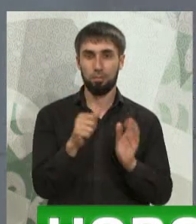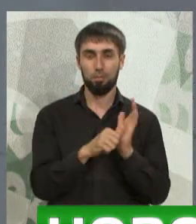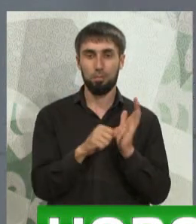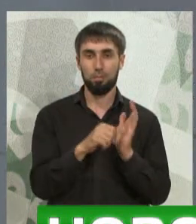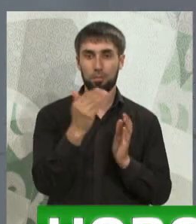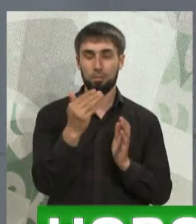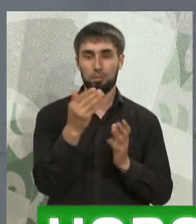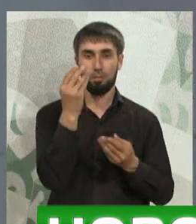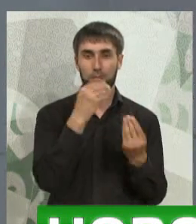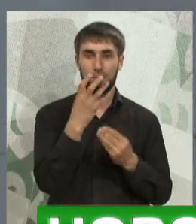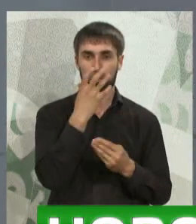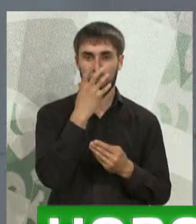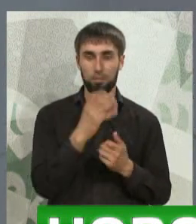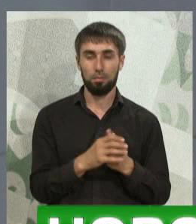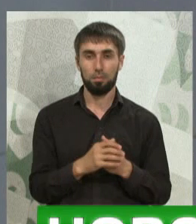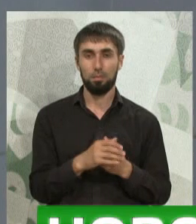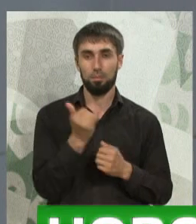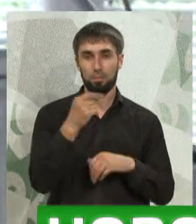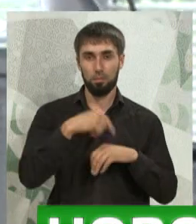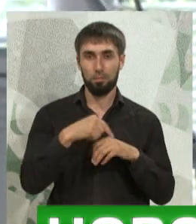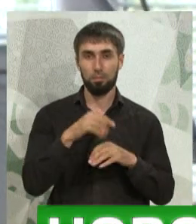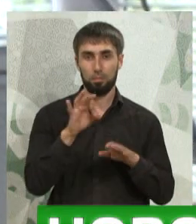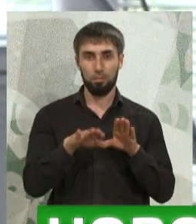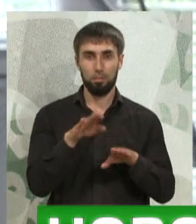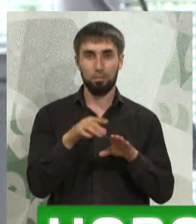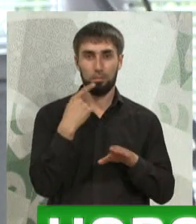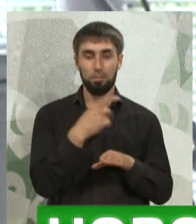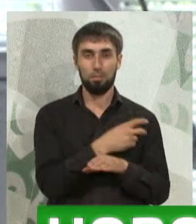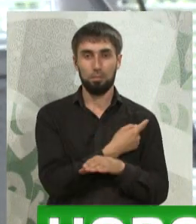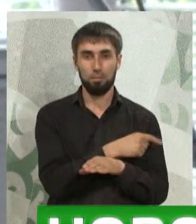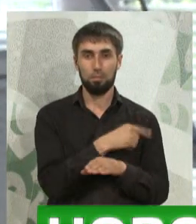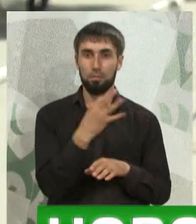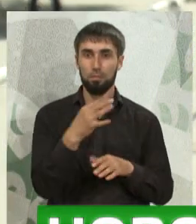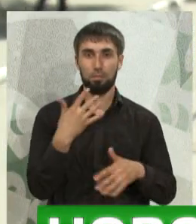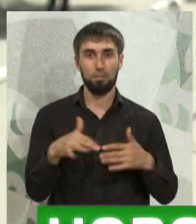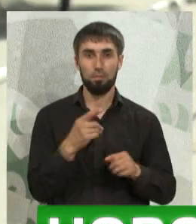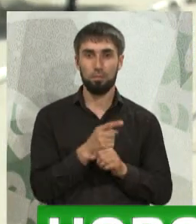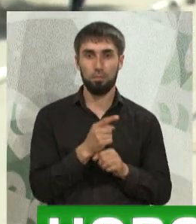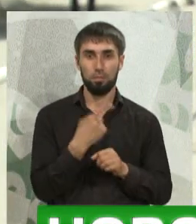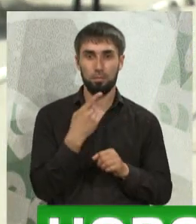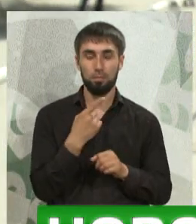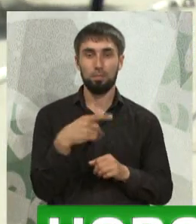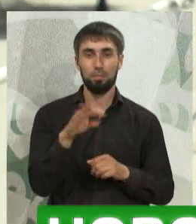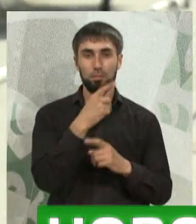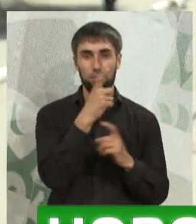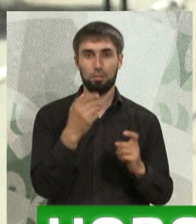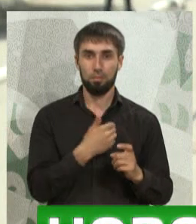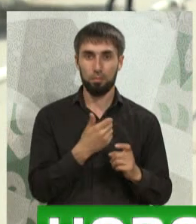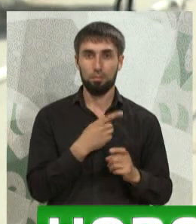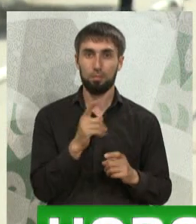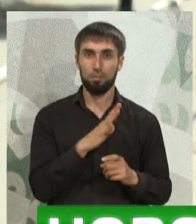них подключены к аппарату ИВЛ. Пока ситуация стабильна, отмечают врачи, но расслабляться рано. Хотелось бы обратиться к жителям республики,